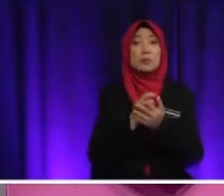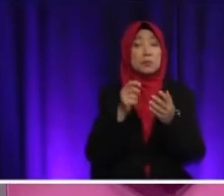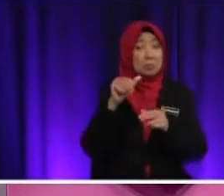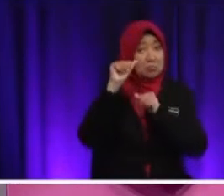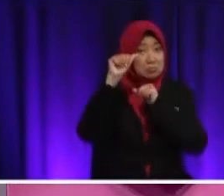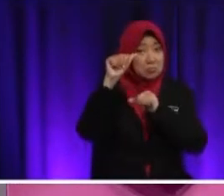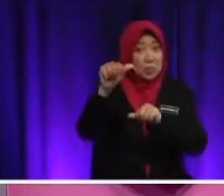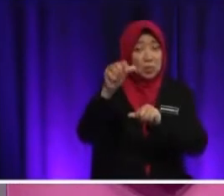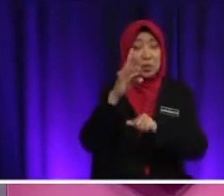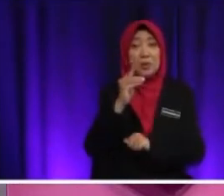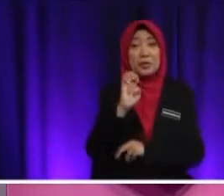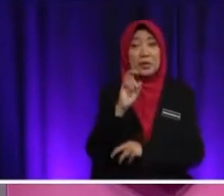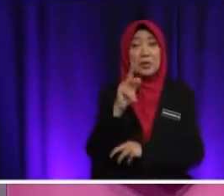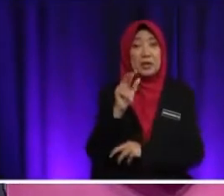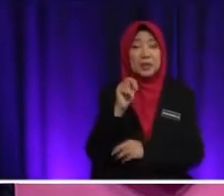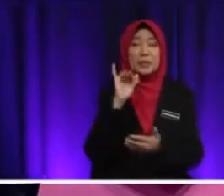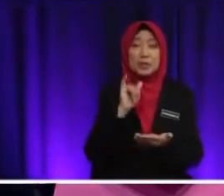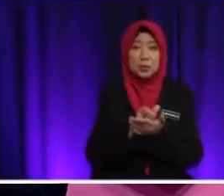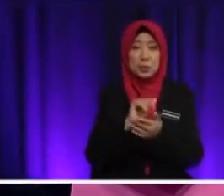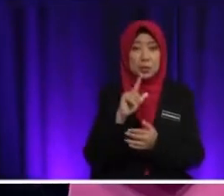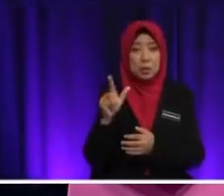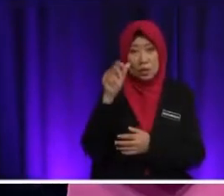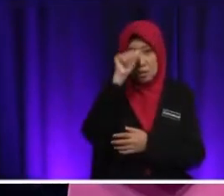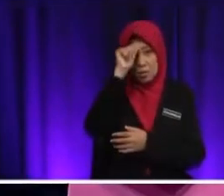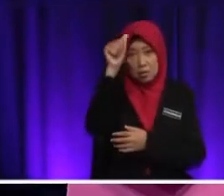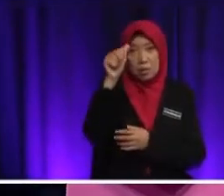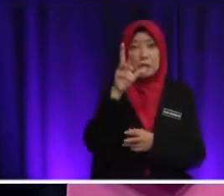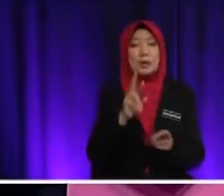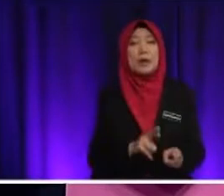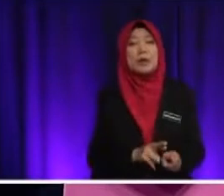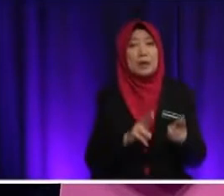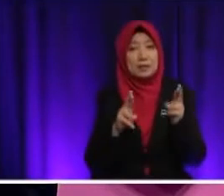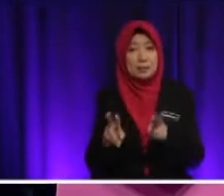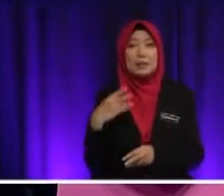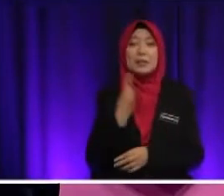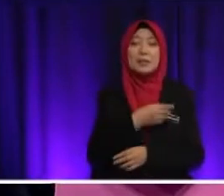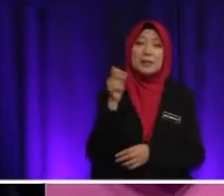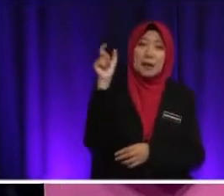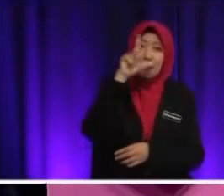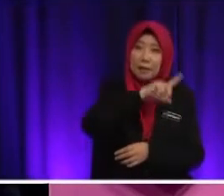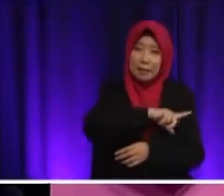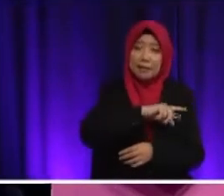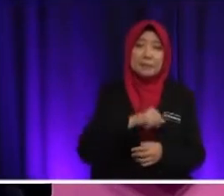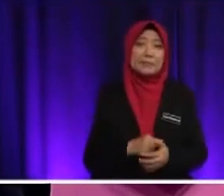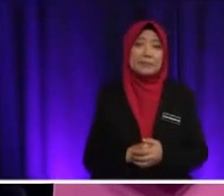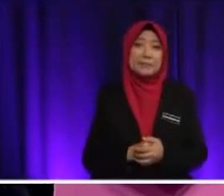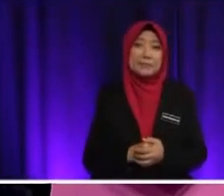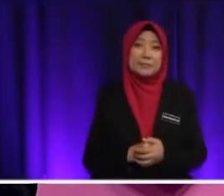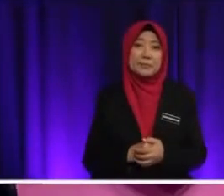dekan kat universiti. Betul, itulah sunnatullah. Allah dah rancang, kita saja yang lalai. Ya? Okey, yang